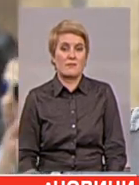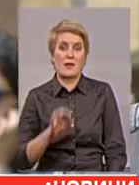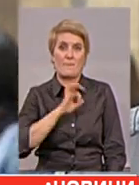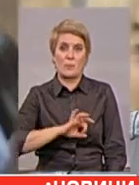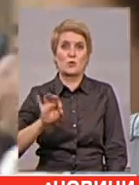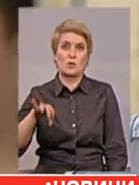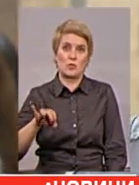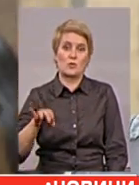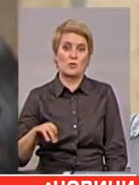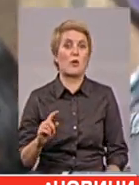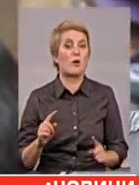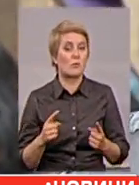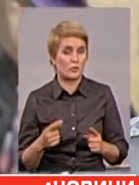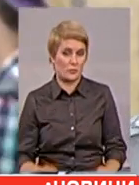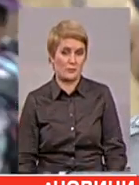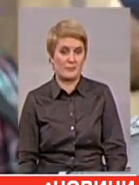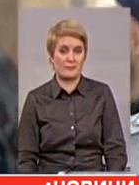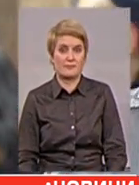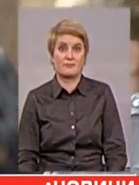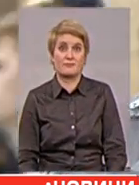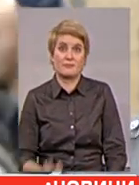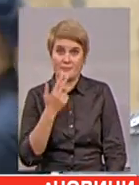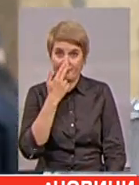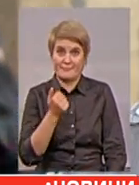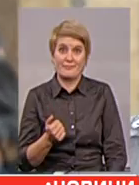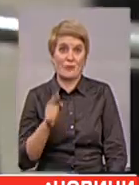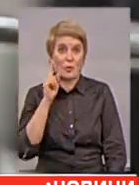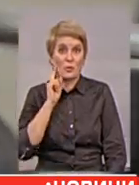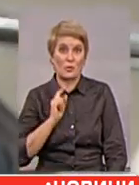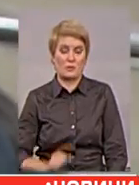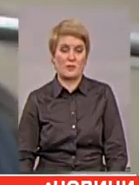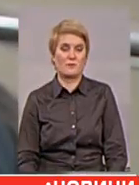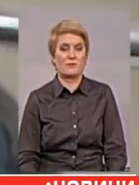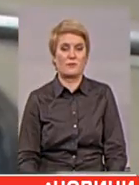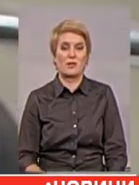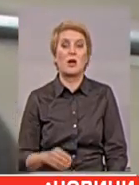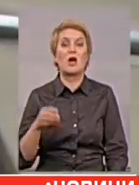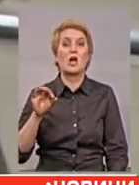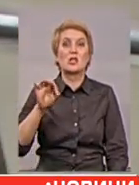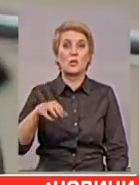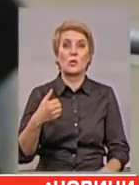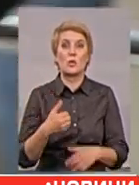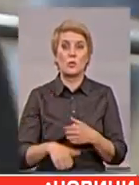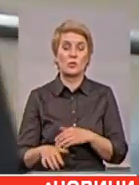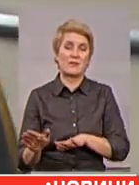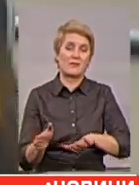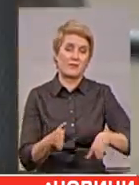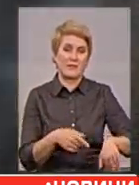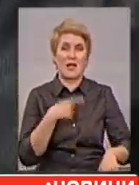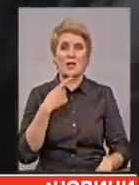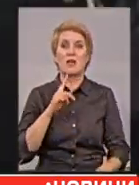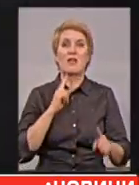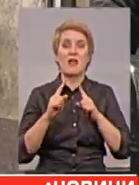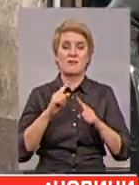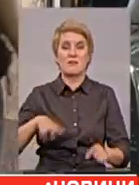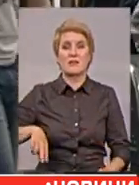пользуюся жетончиками. Ну, як вам сказати, привично і удобно. Жетони вже віджили своє, каже радниця директора